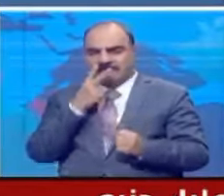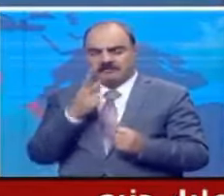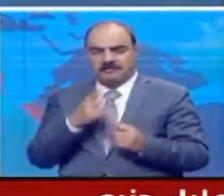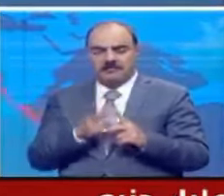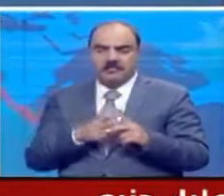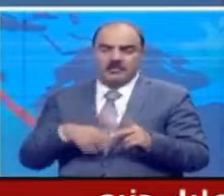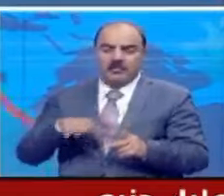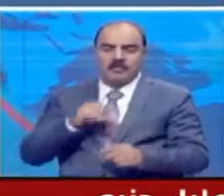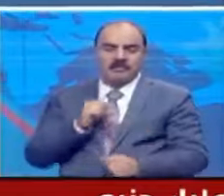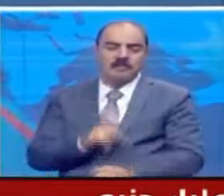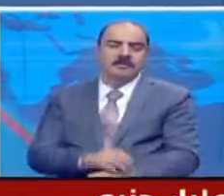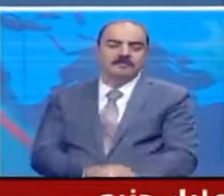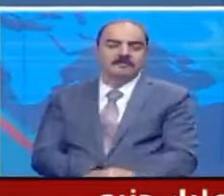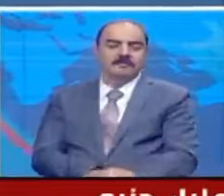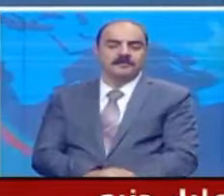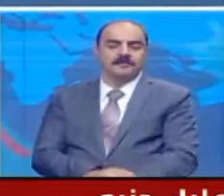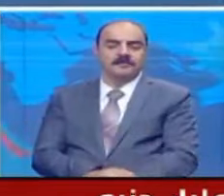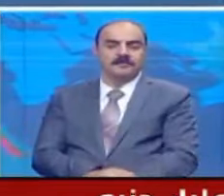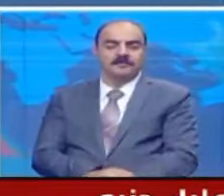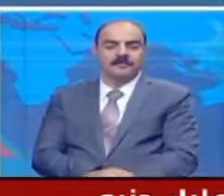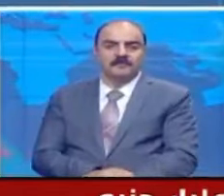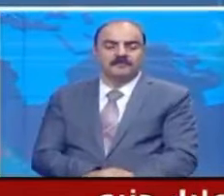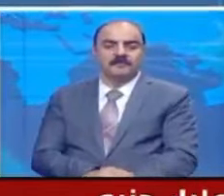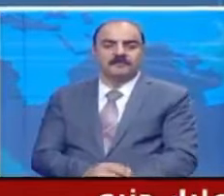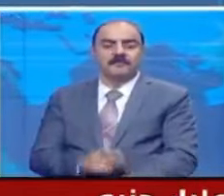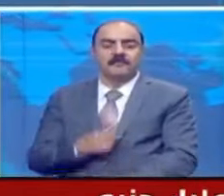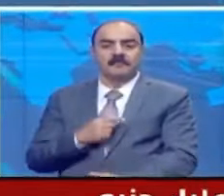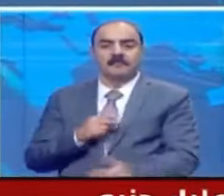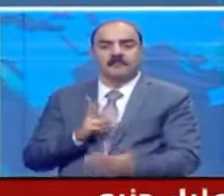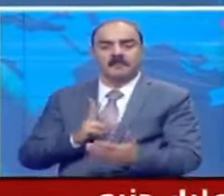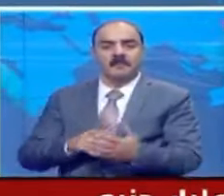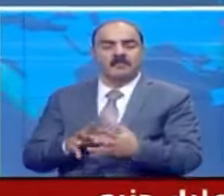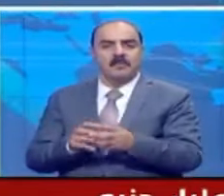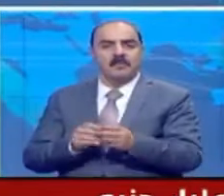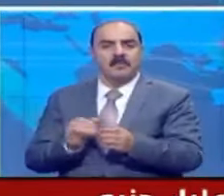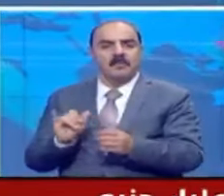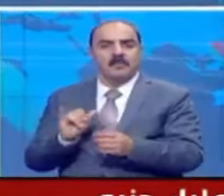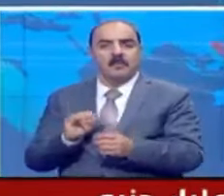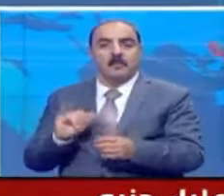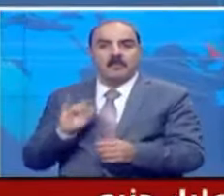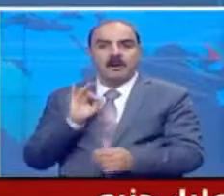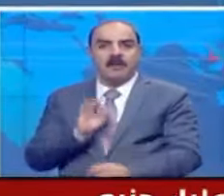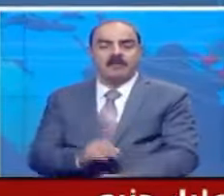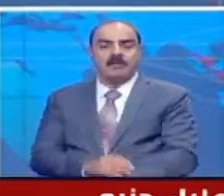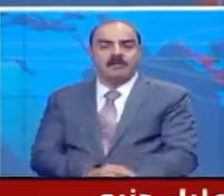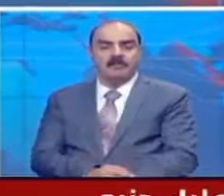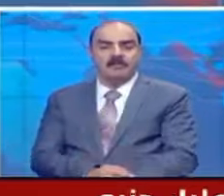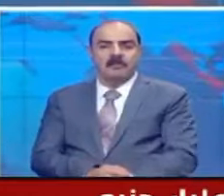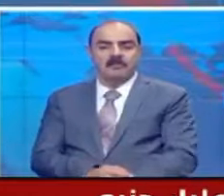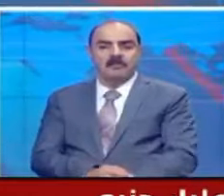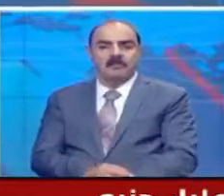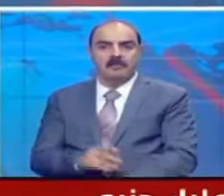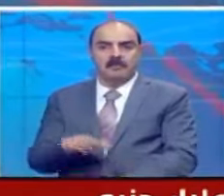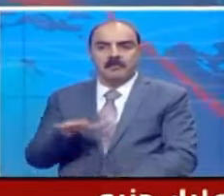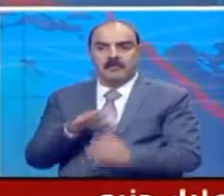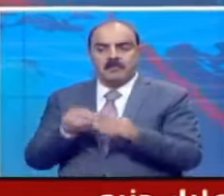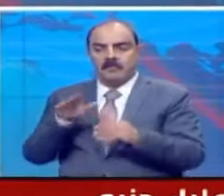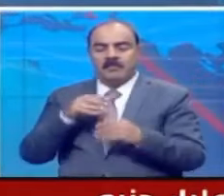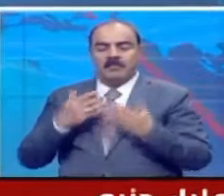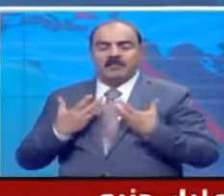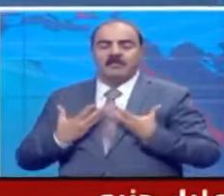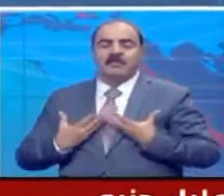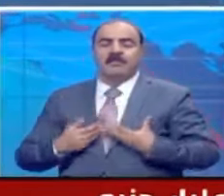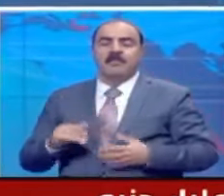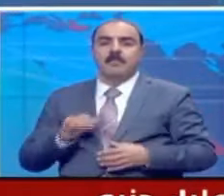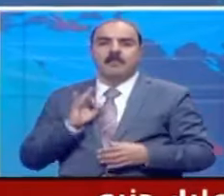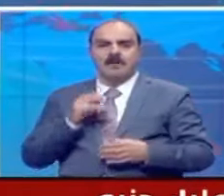لنبض الشارع المصري؟ يعني مما لا شك فيه أن القرارات قرارات هامة، قرارات تمس الرأي العام المصري وكل